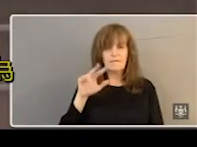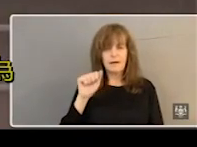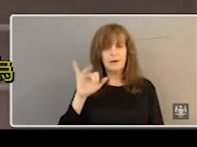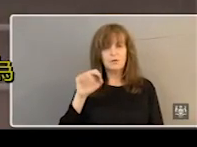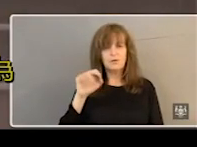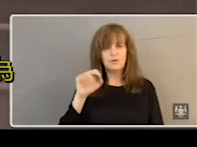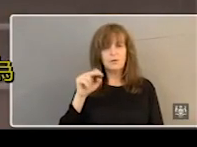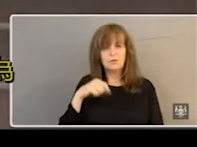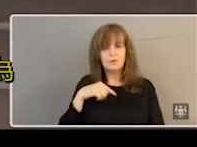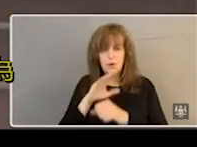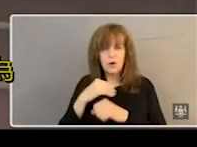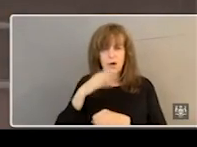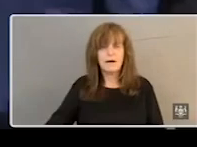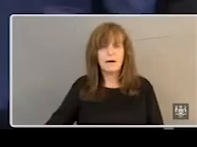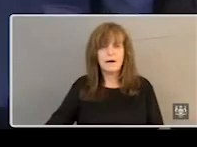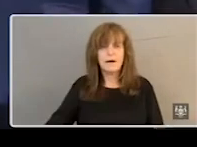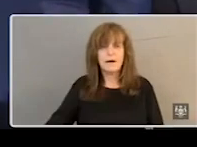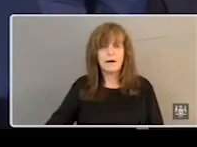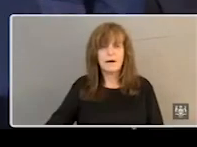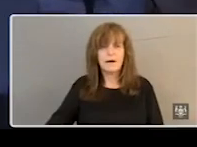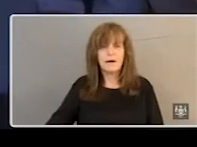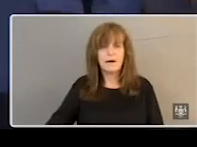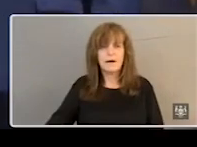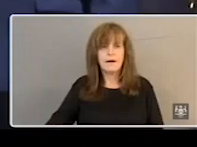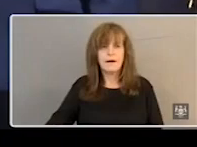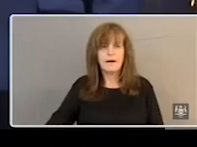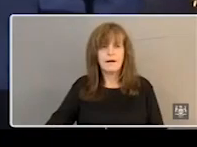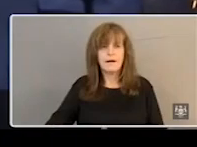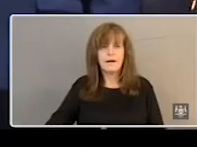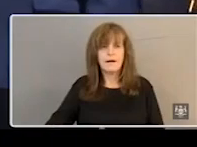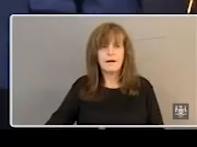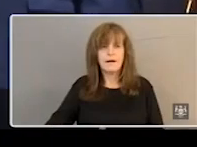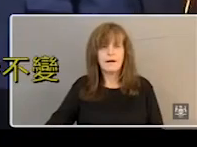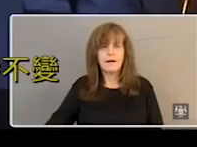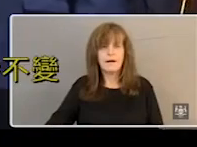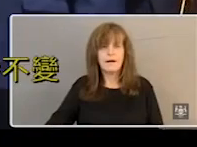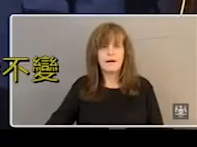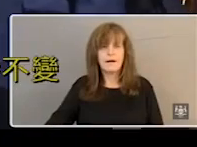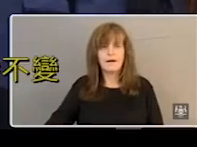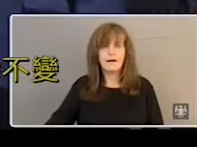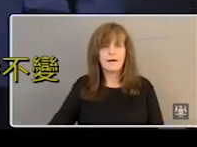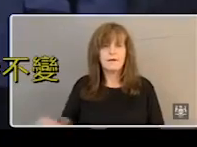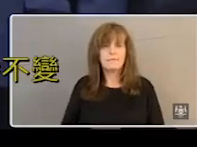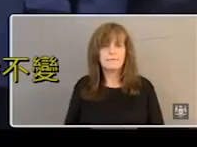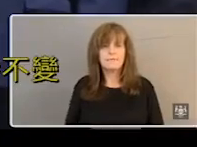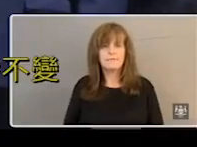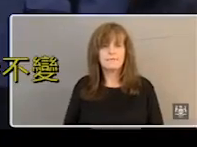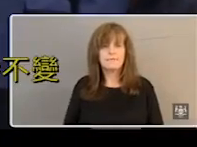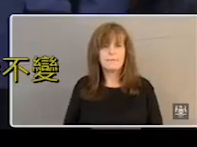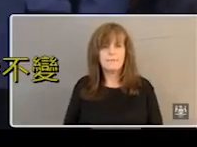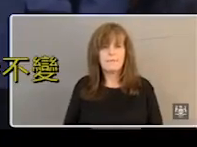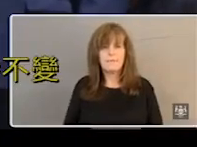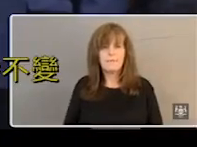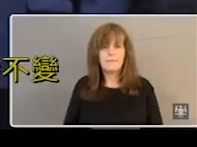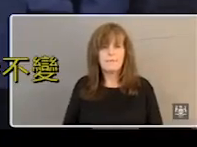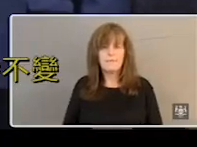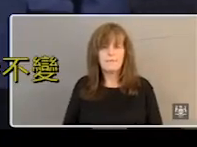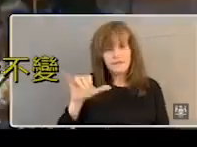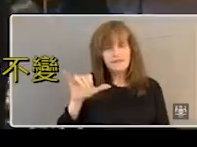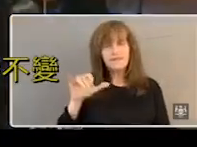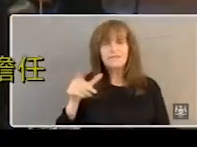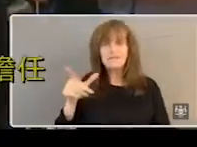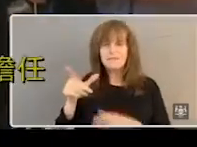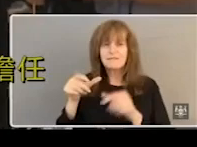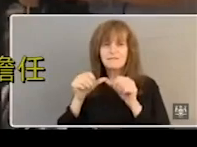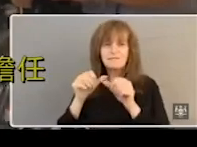坛的叶丽雅，被提升为新一任卫生厅长兼副省长。同時，其他幾個重要的閣員人選都維持不